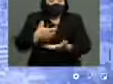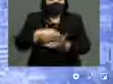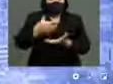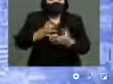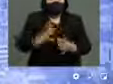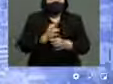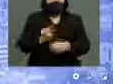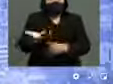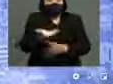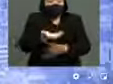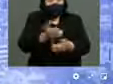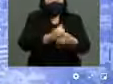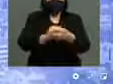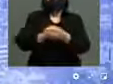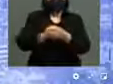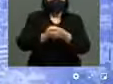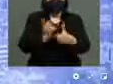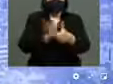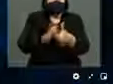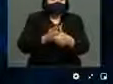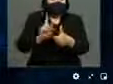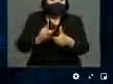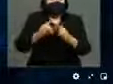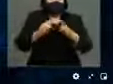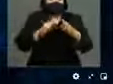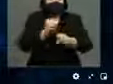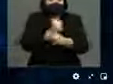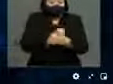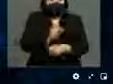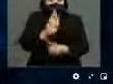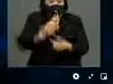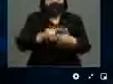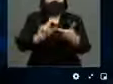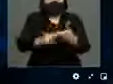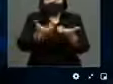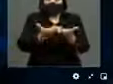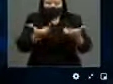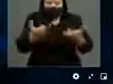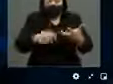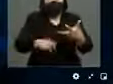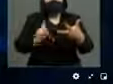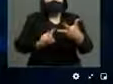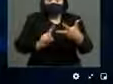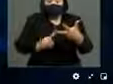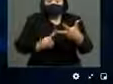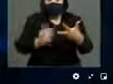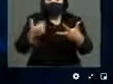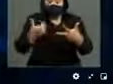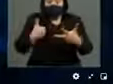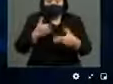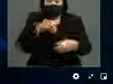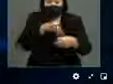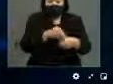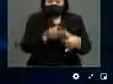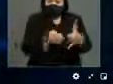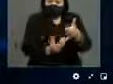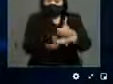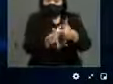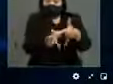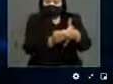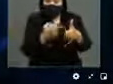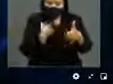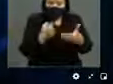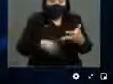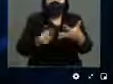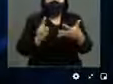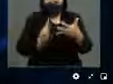ความร่วมมือทุกท่านนะครับ1คือเฝ้าระวังในแคมป์2คือแยกกักผู้ป่วย3คือกักกันผู้มีสัมผัสเสี่ยงสูง